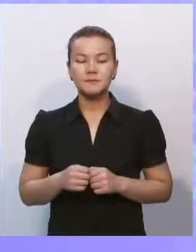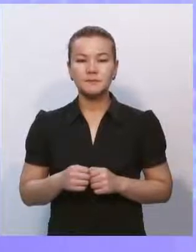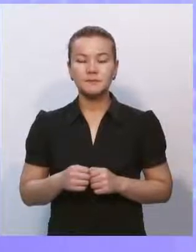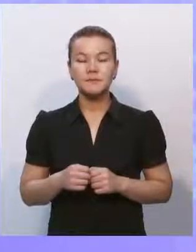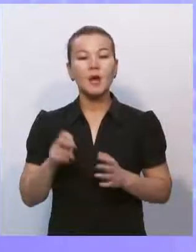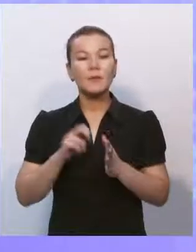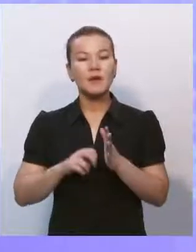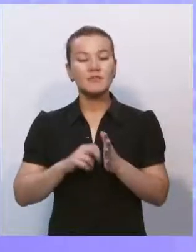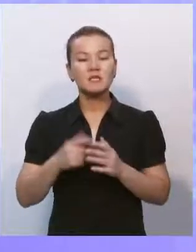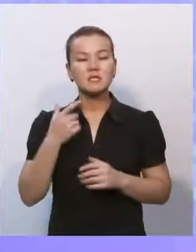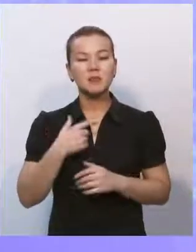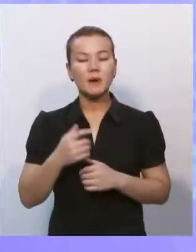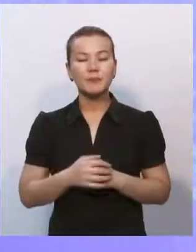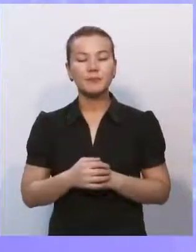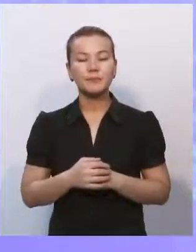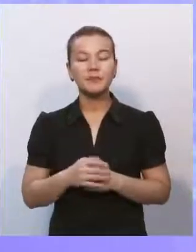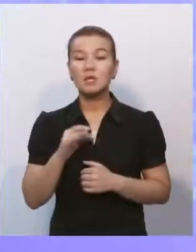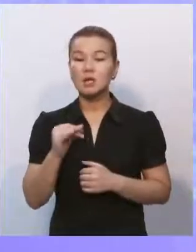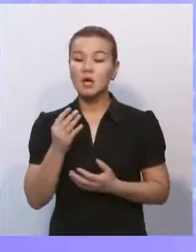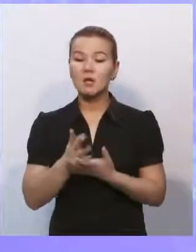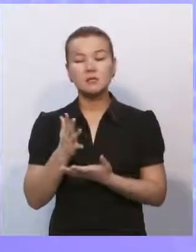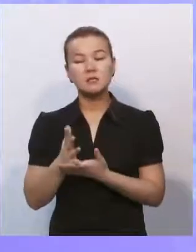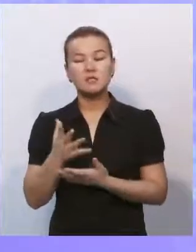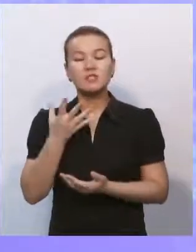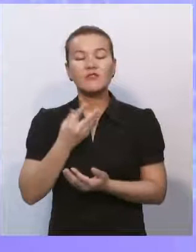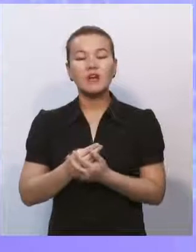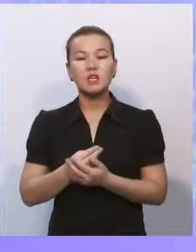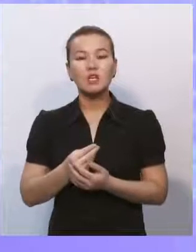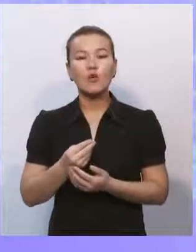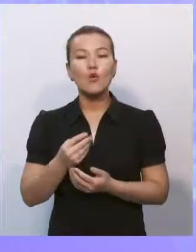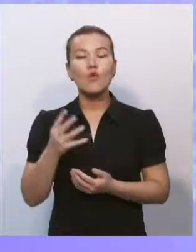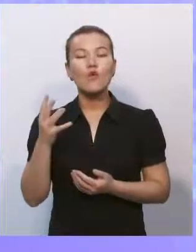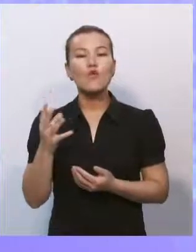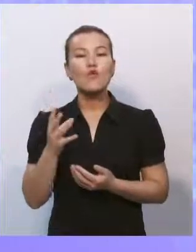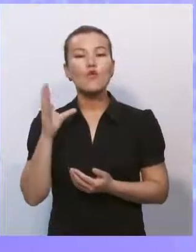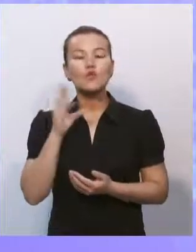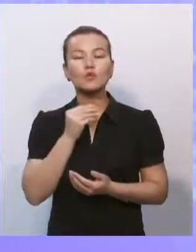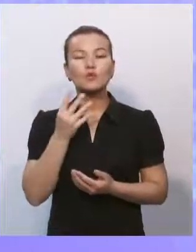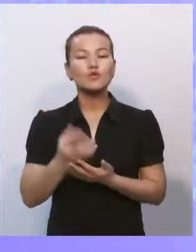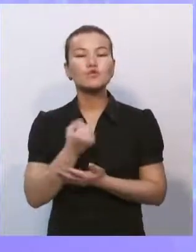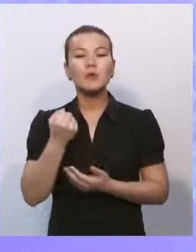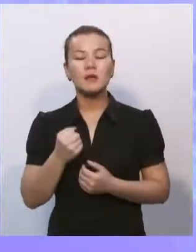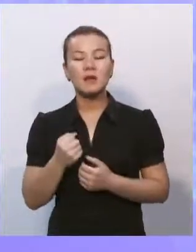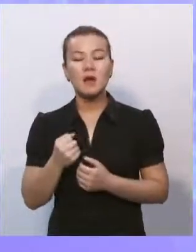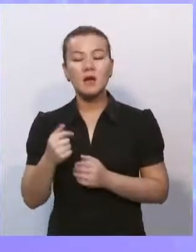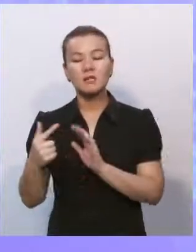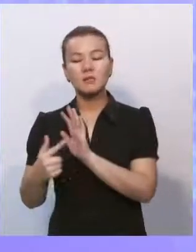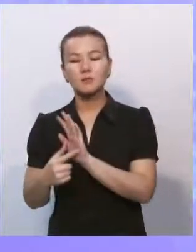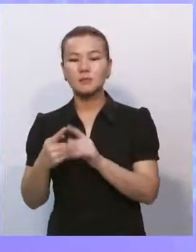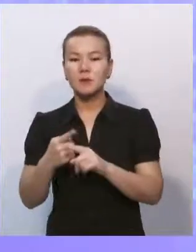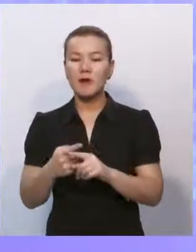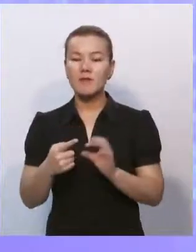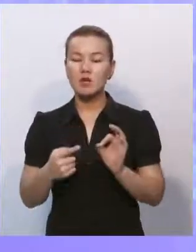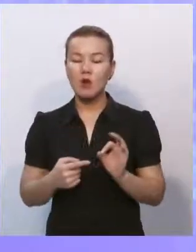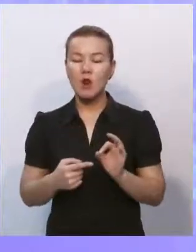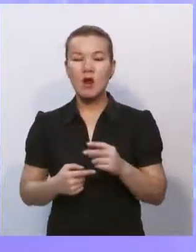проверьте себя и оцените свои успехи к семи прибавили 0